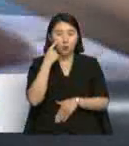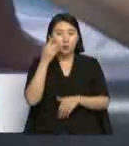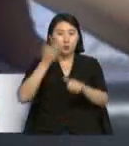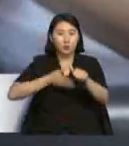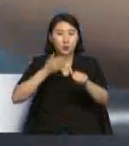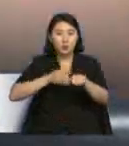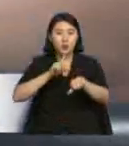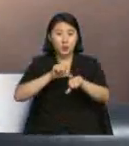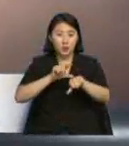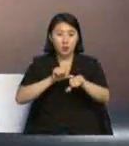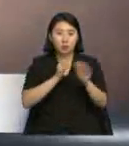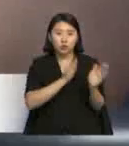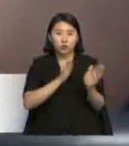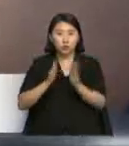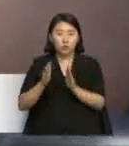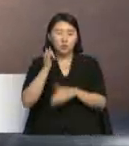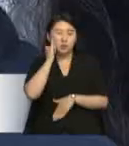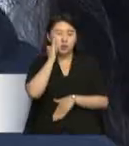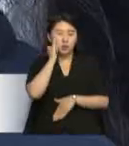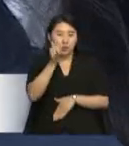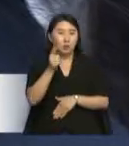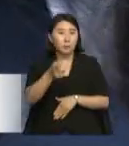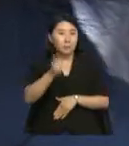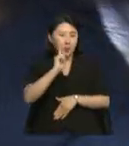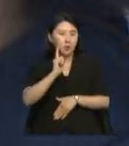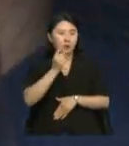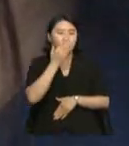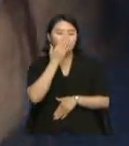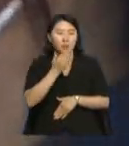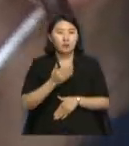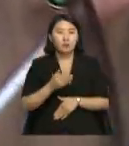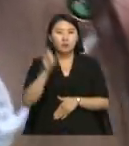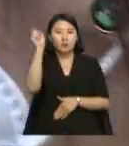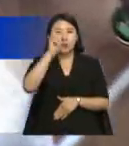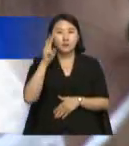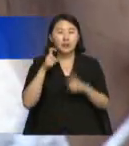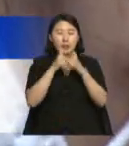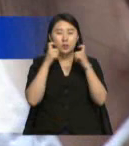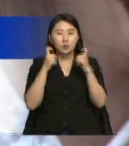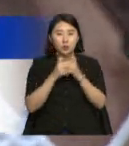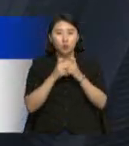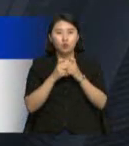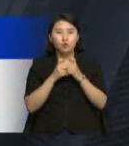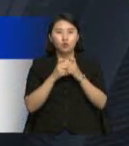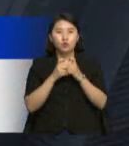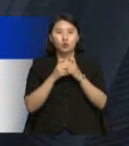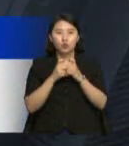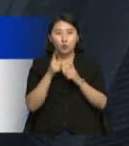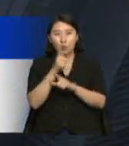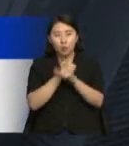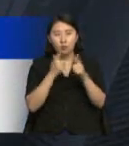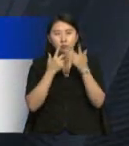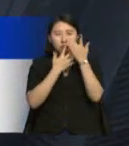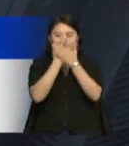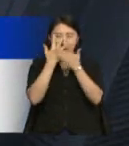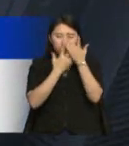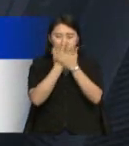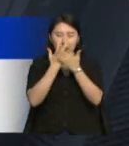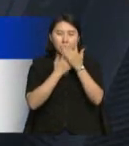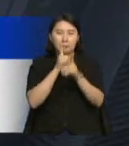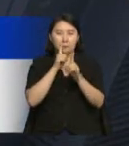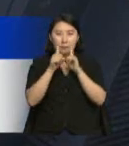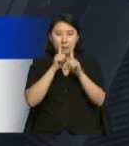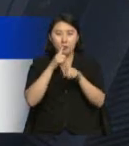등 시간을 벌며 보이스피싱 가능성을 확인했습니다. 갑자기 개인적으로 뭐 모임돈이라는 뭐 이상한 뭐 애매한